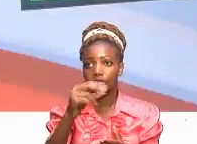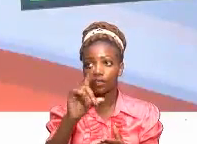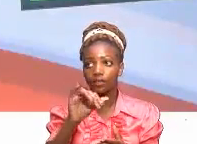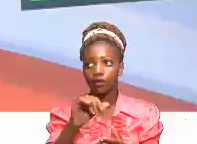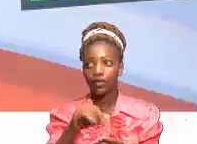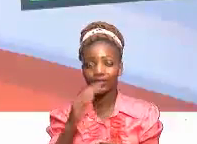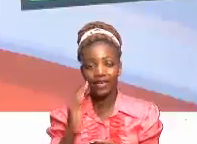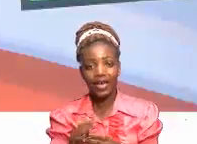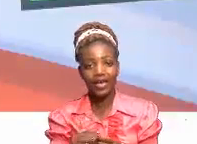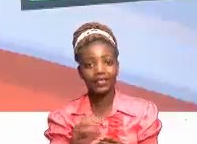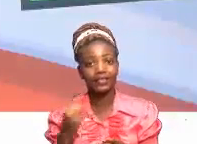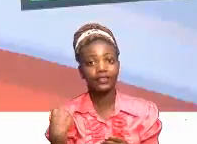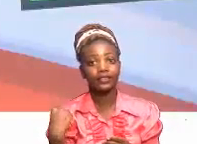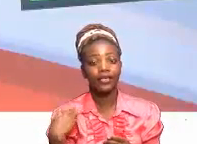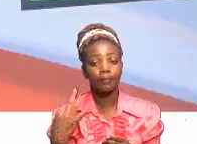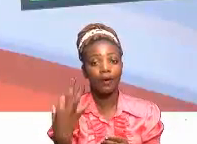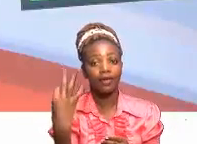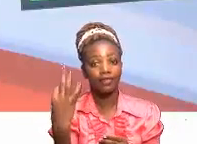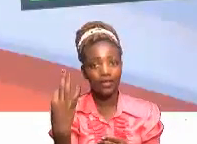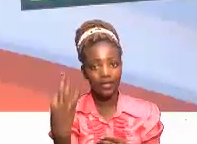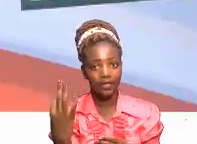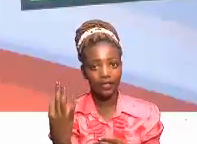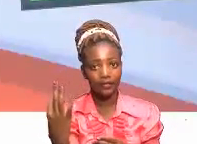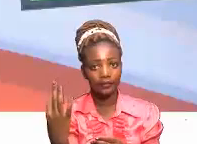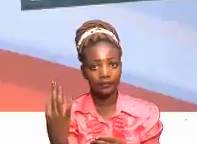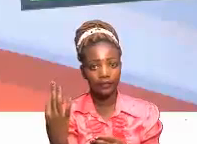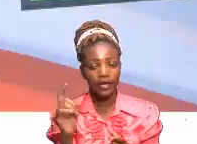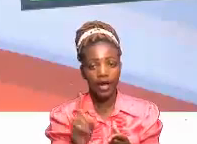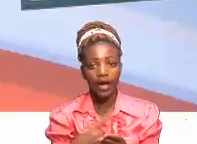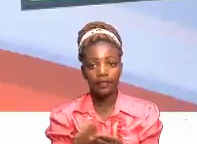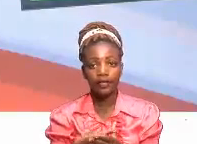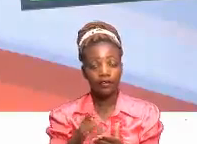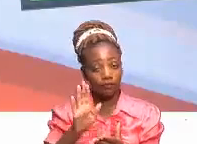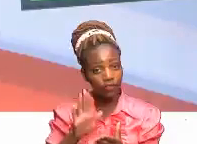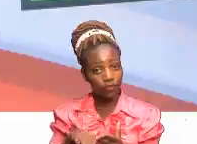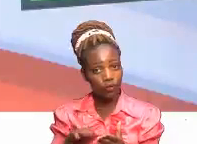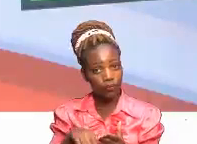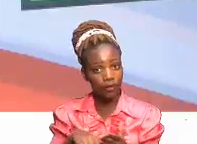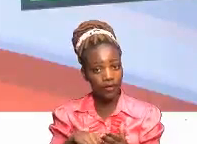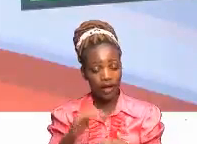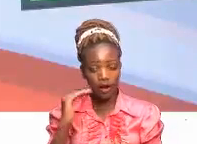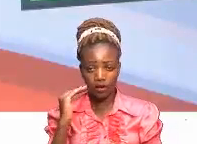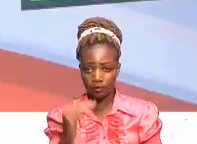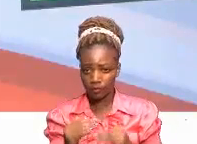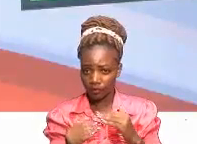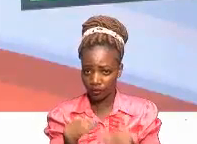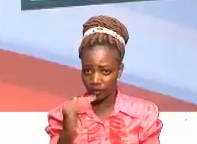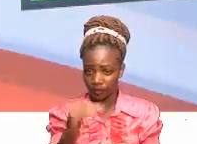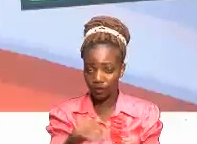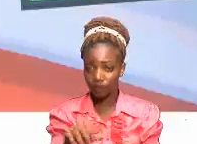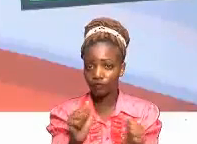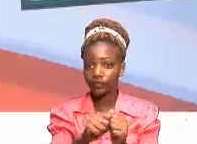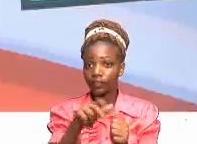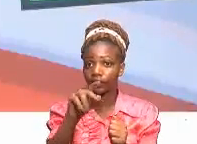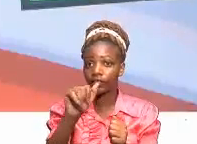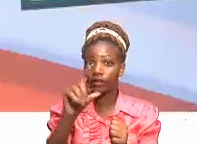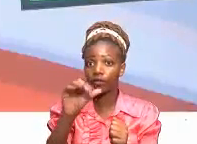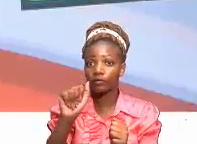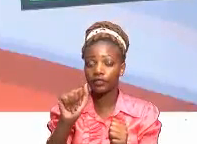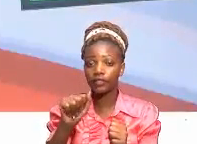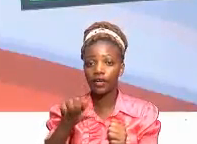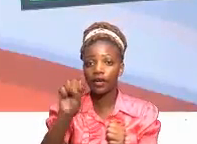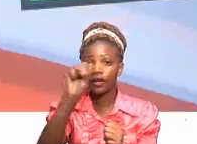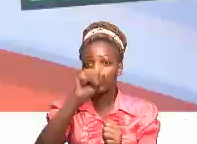dakika 30 sekunde 12. Kwenye kitengo cha wanawake mbio za kilomita 10, Sheila Chelangat alibuka mshindi wa muda